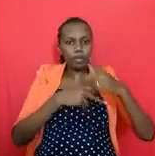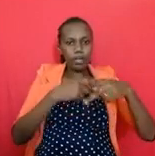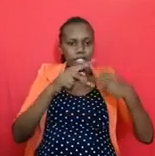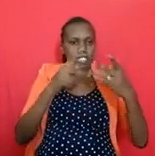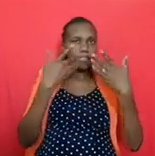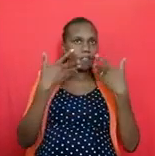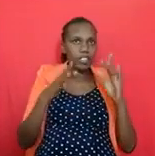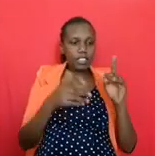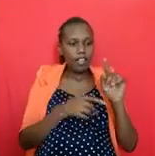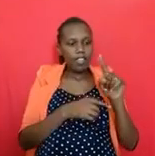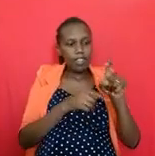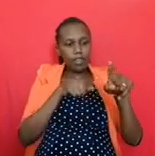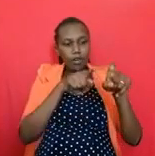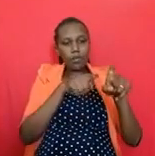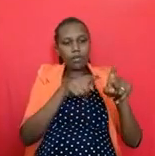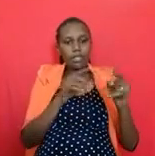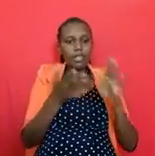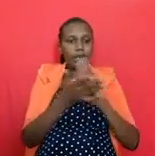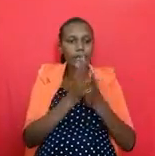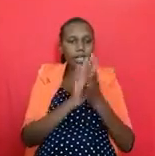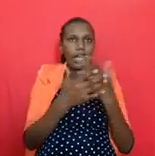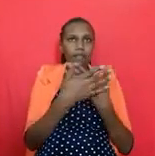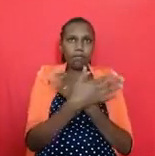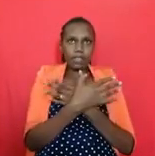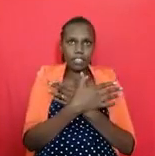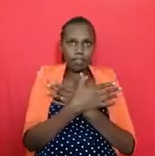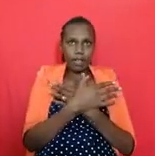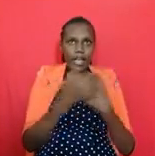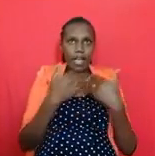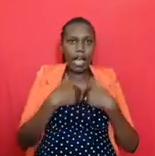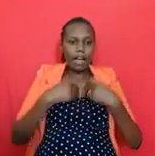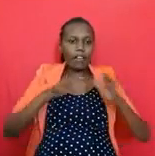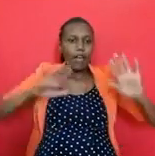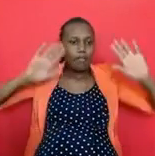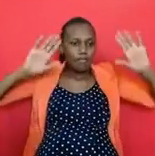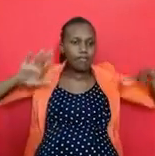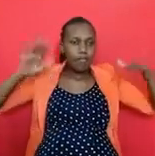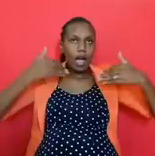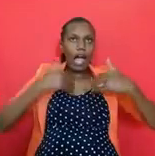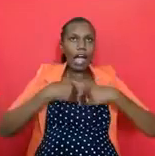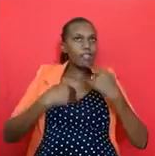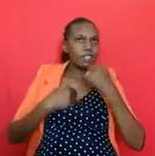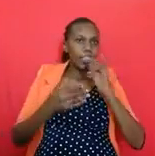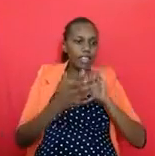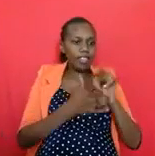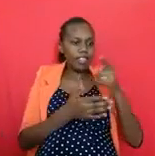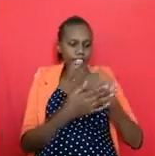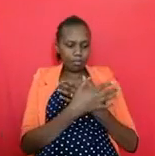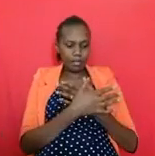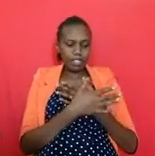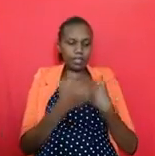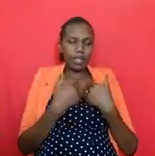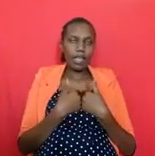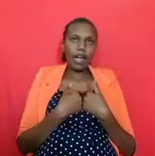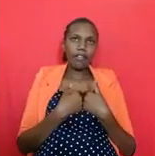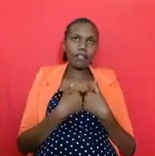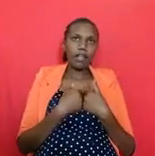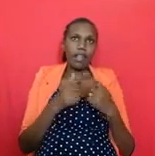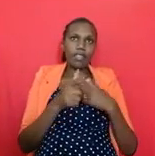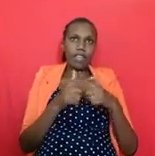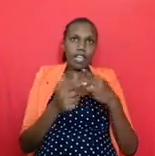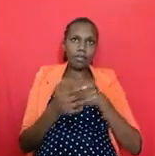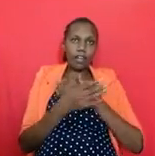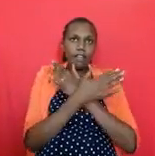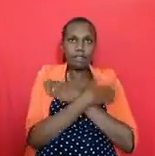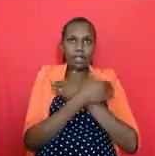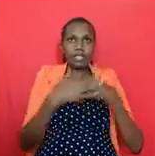yarikirira kagunyuka gacokaga kahingoka gakoima gakombuka tukoiga giki ni kihuruta andu akwa